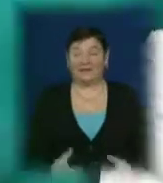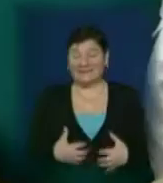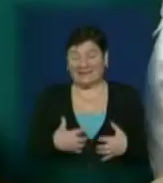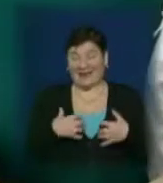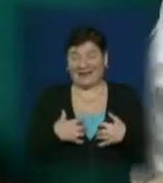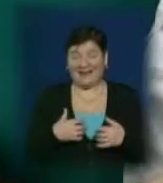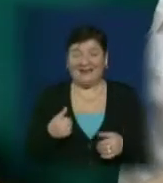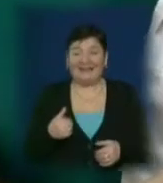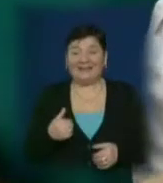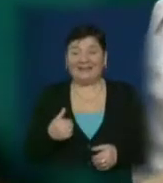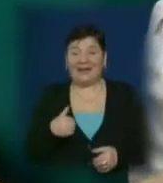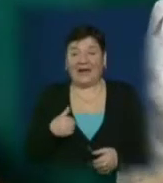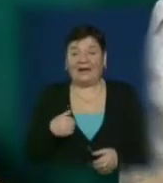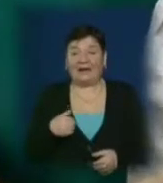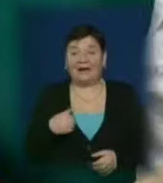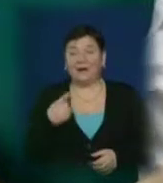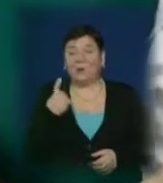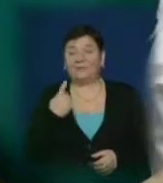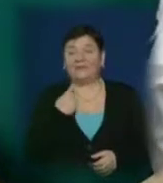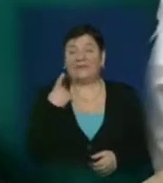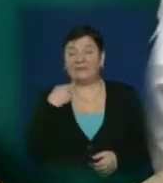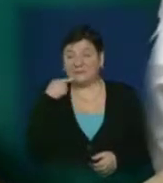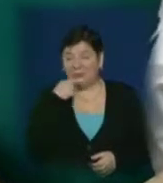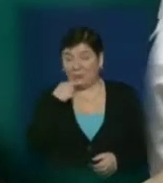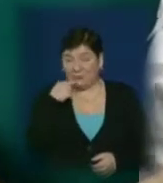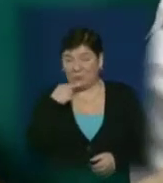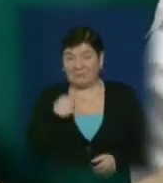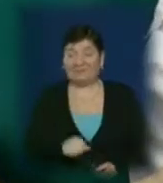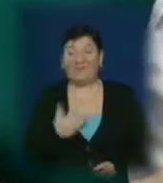Страх. Я мию один раз у день